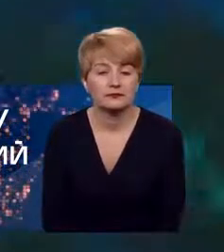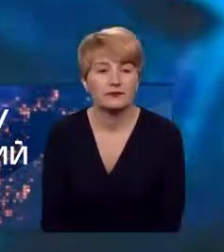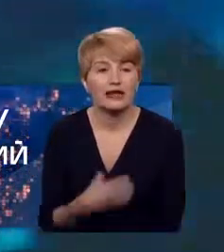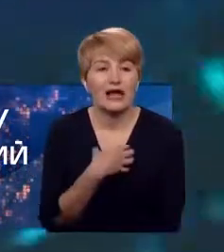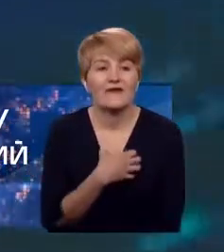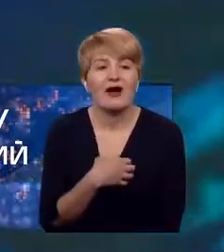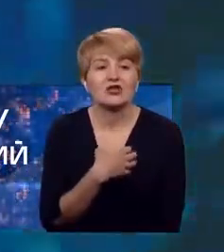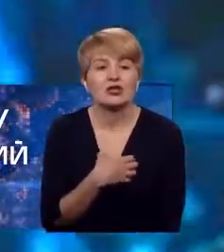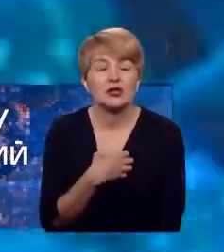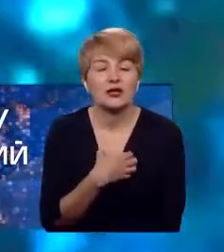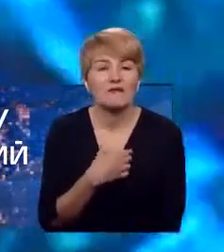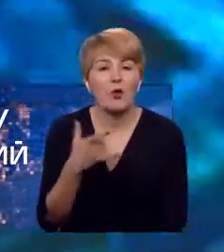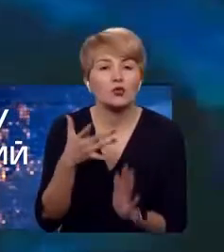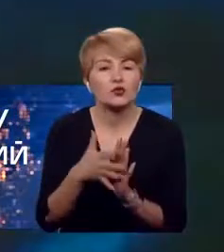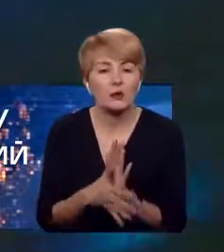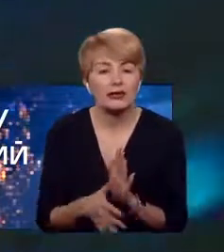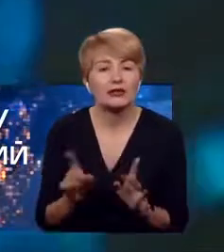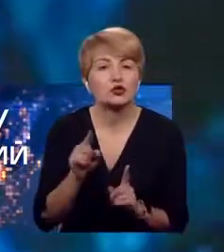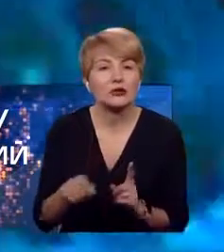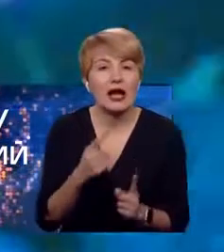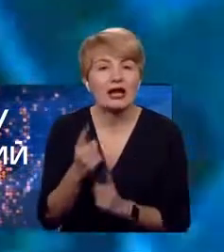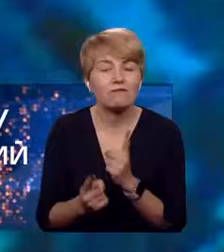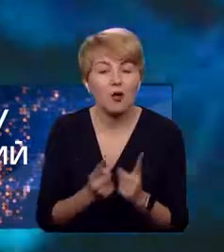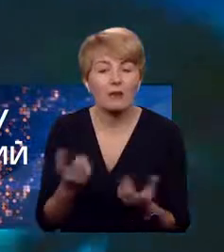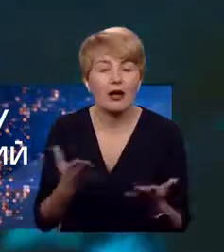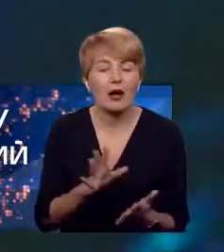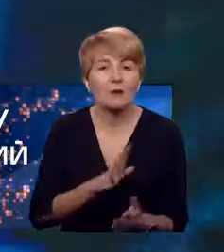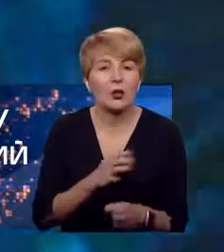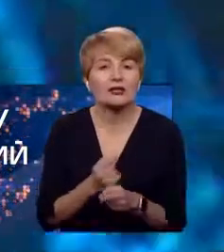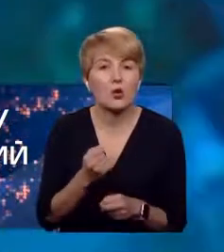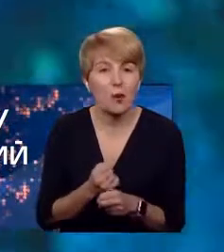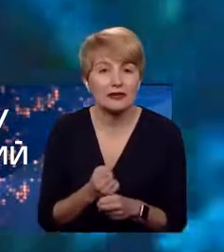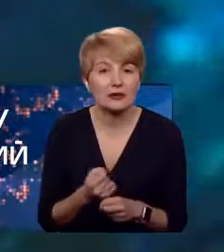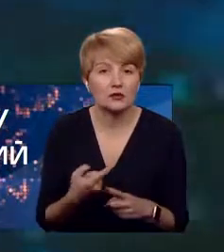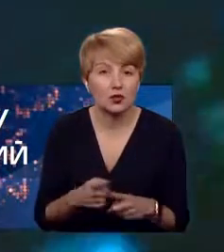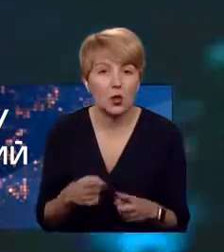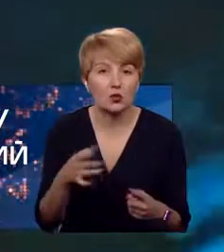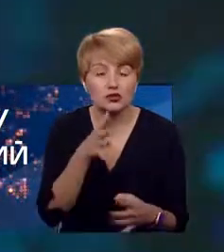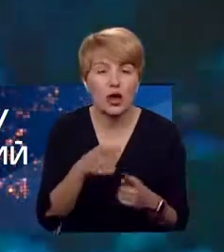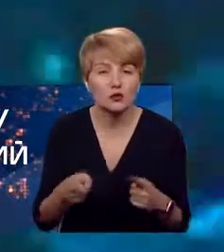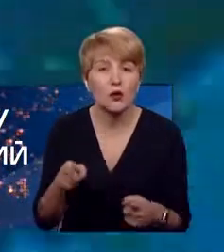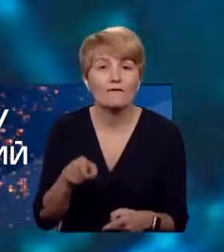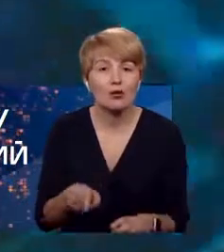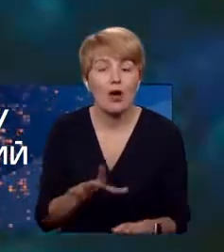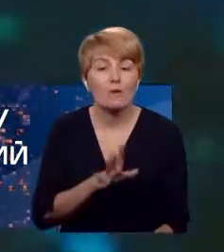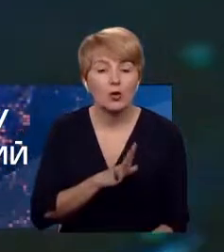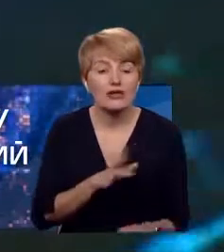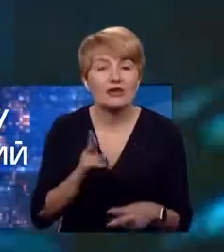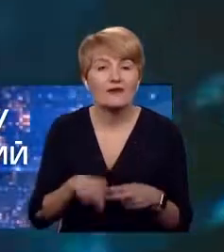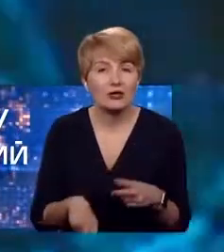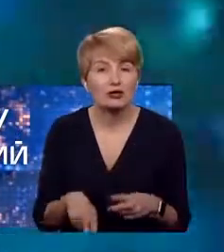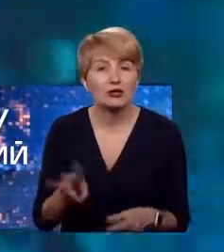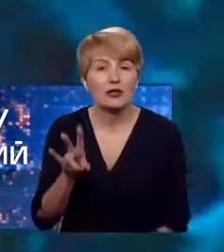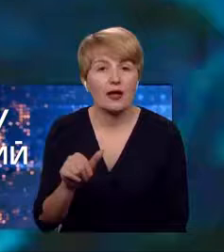Важливо розуміти, що та реформа, яка була зроблена до цього часу, вона була завершена